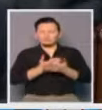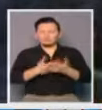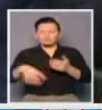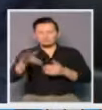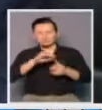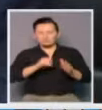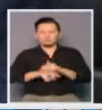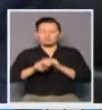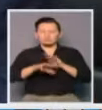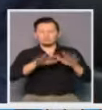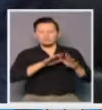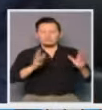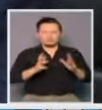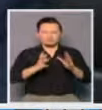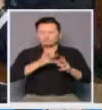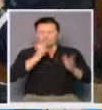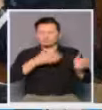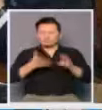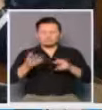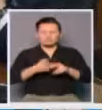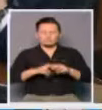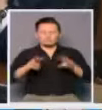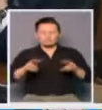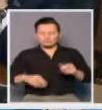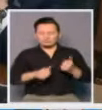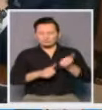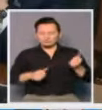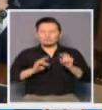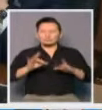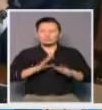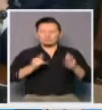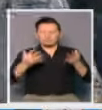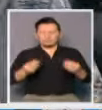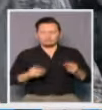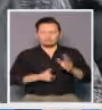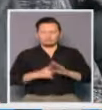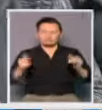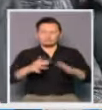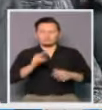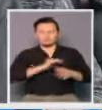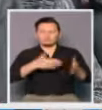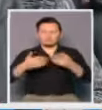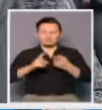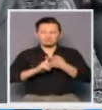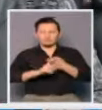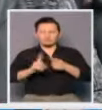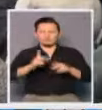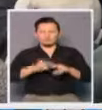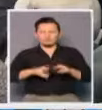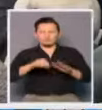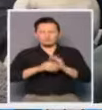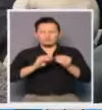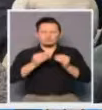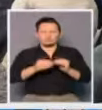беженцев в странах, где не сохраняется стабильность, заместитель председателя призвал сегодняшнее поколение работать вместе с тем, чтобы